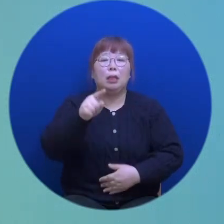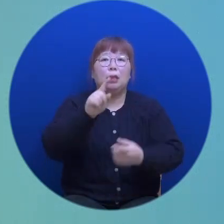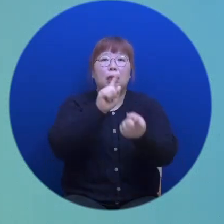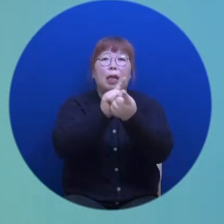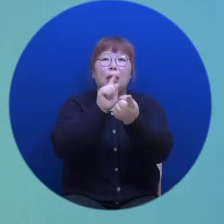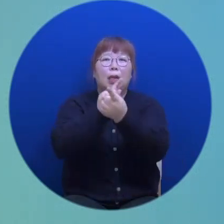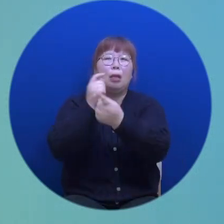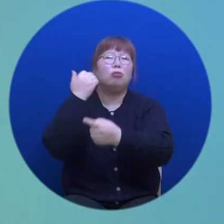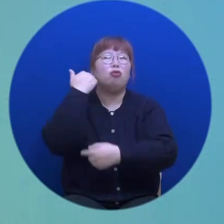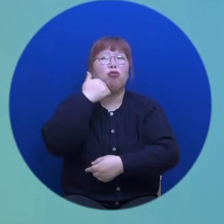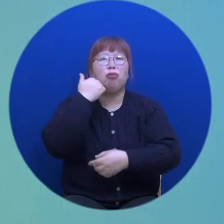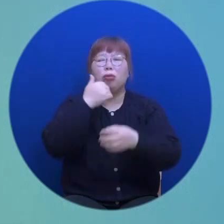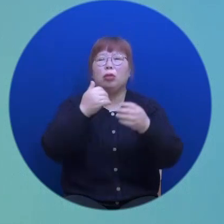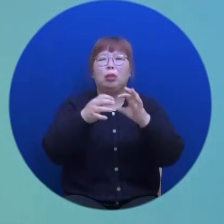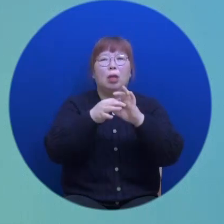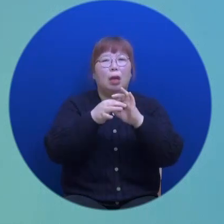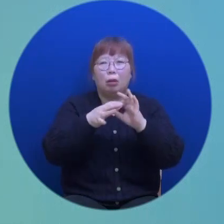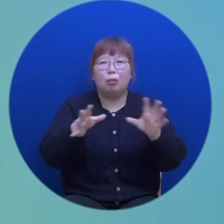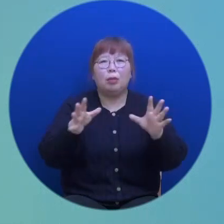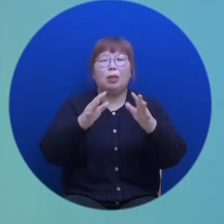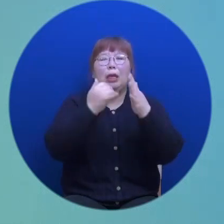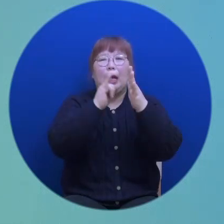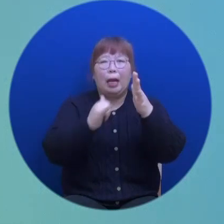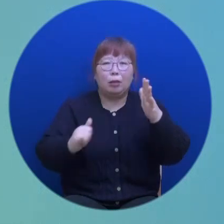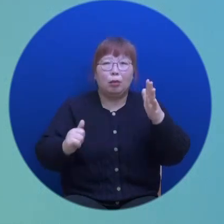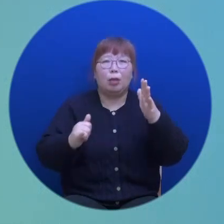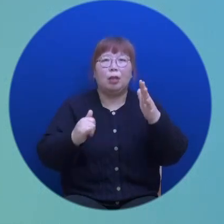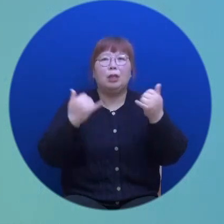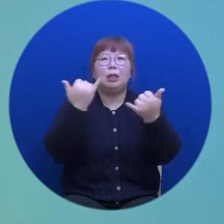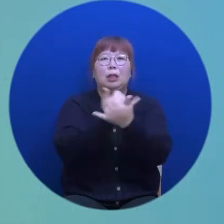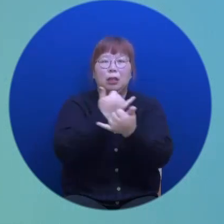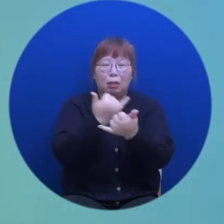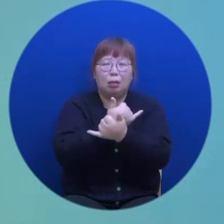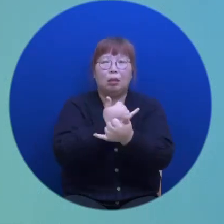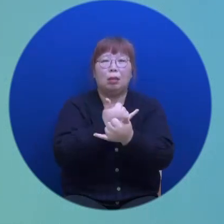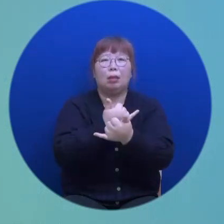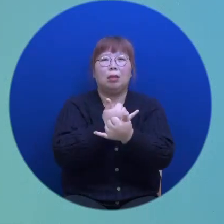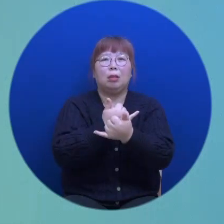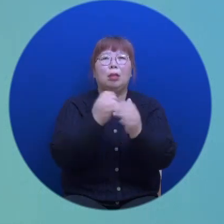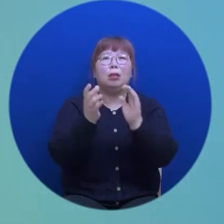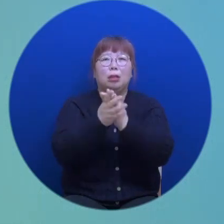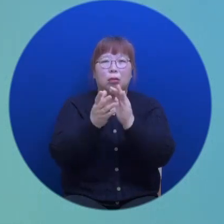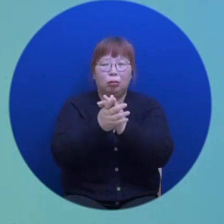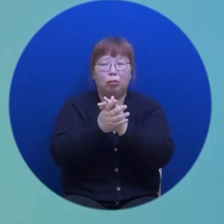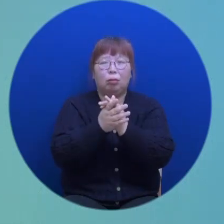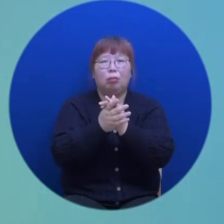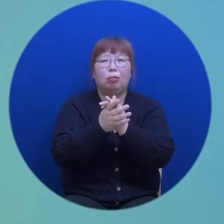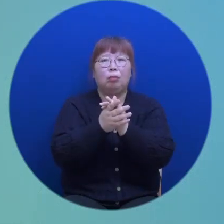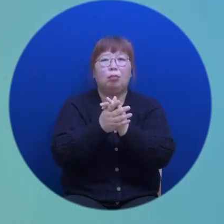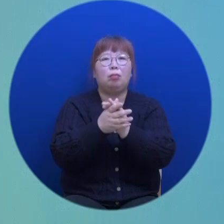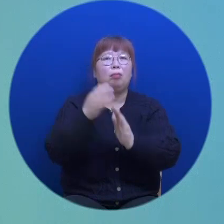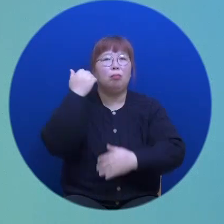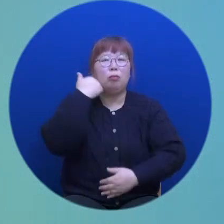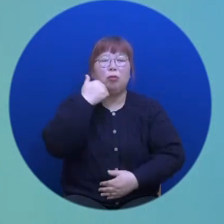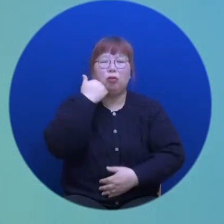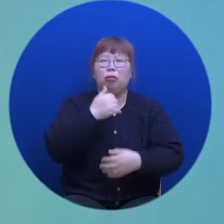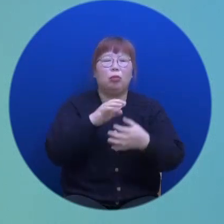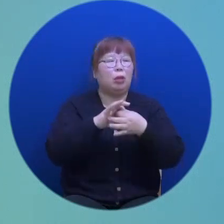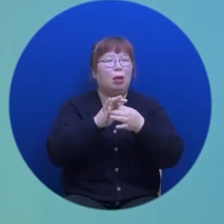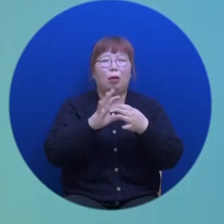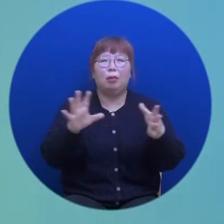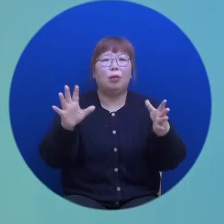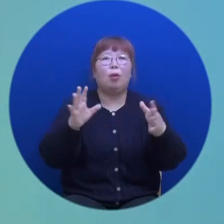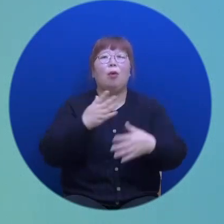간에, 가족이든 친척이든 친구든 누가 되었든 간에